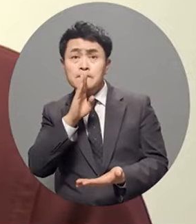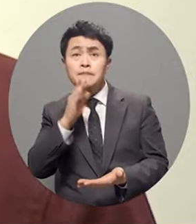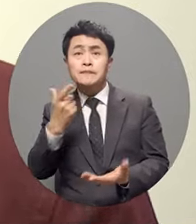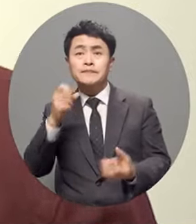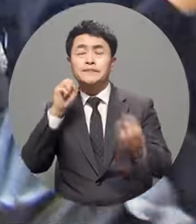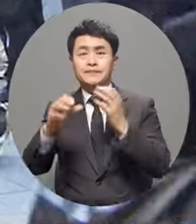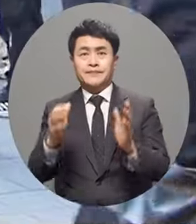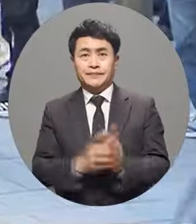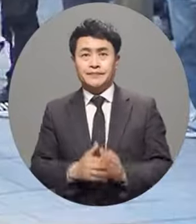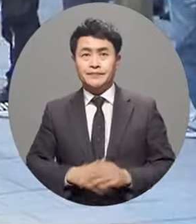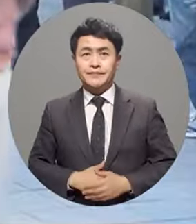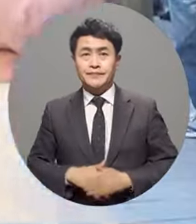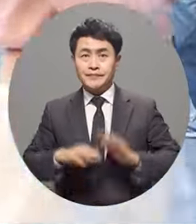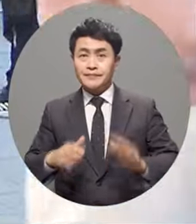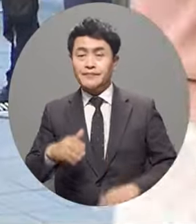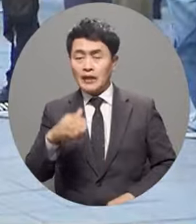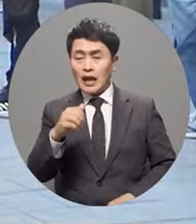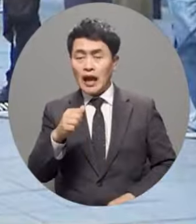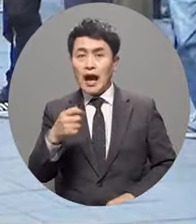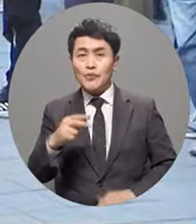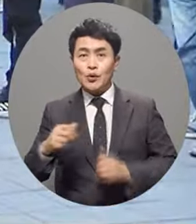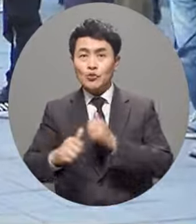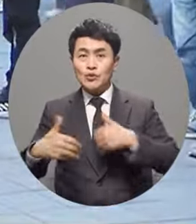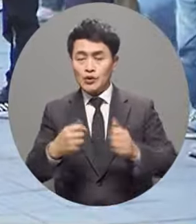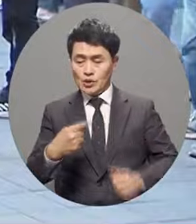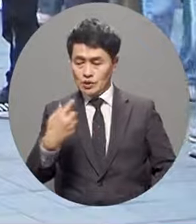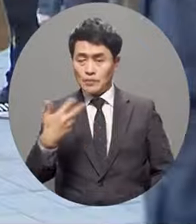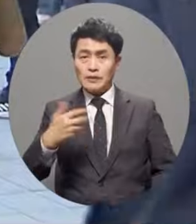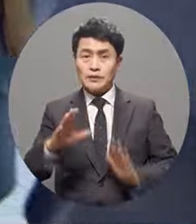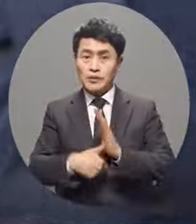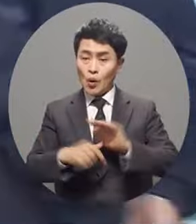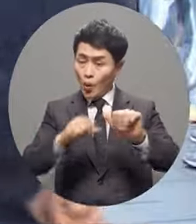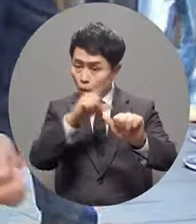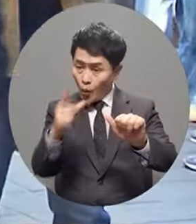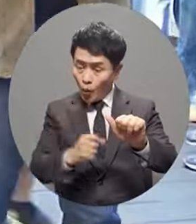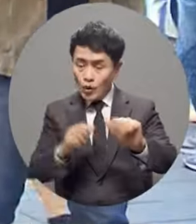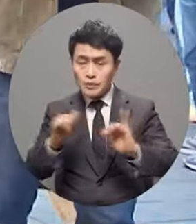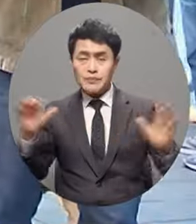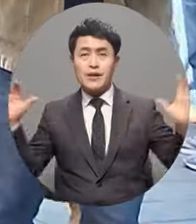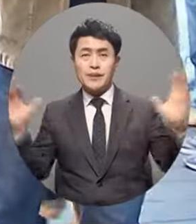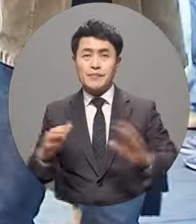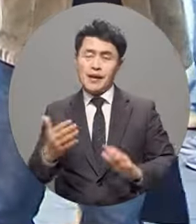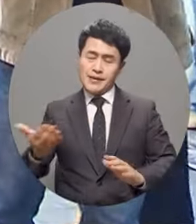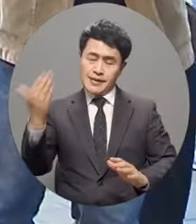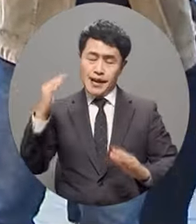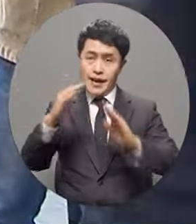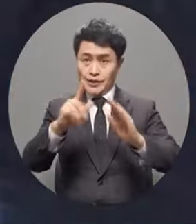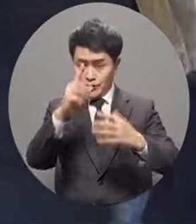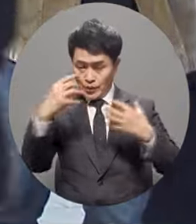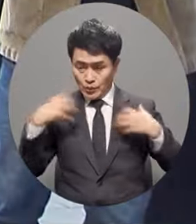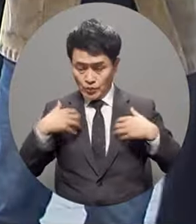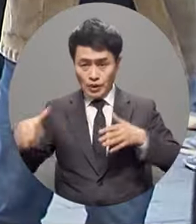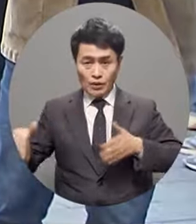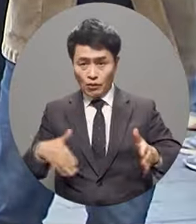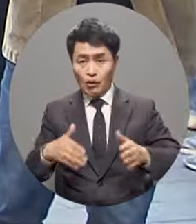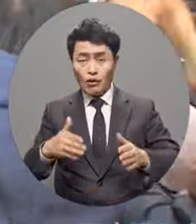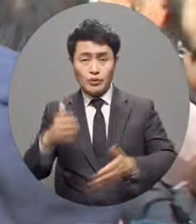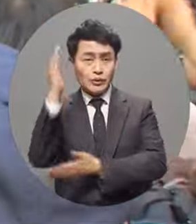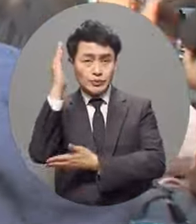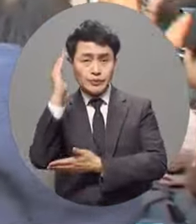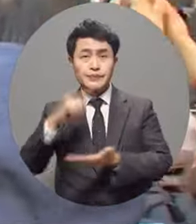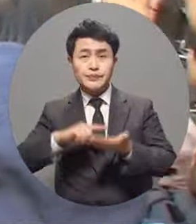했습니다. 한동훈 위원장은 1980년 5월 광주 시민들이 모였던 옛 전남도청 앞 거리에서 지지를